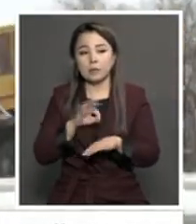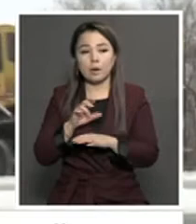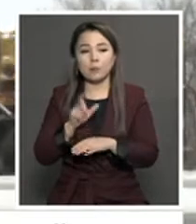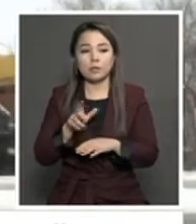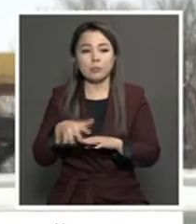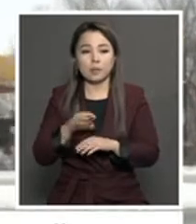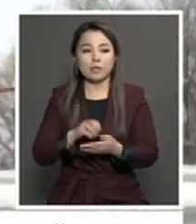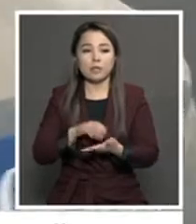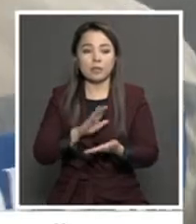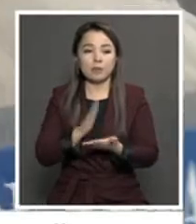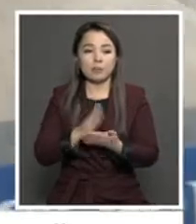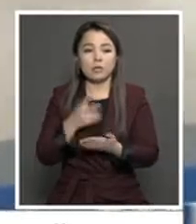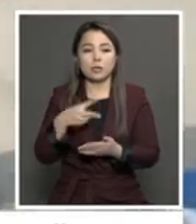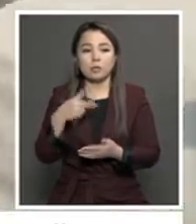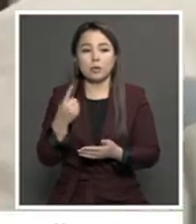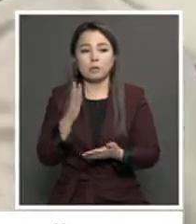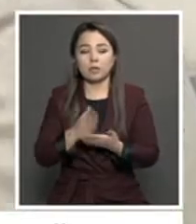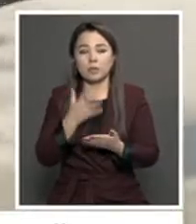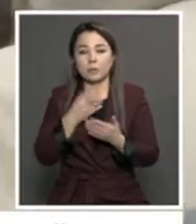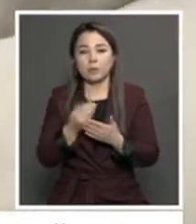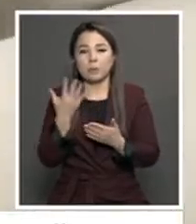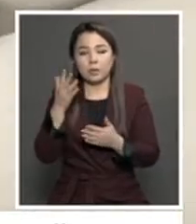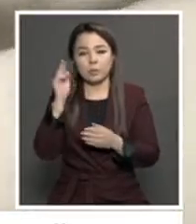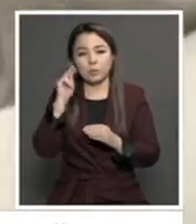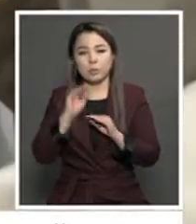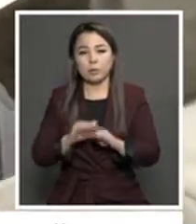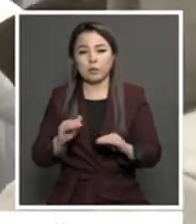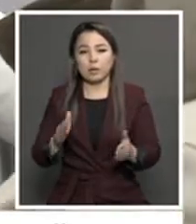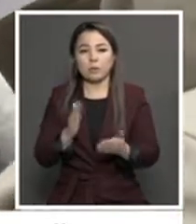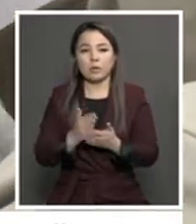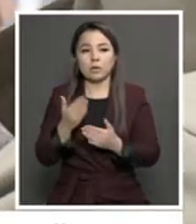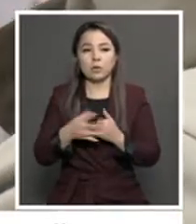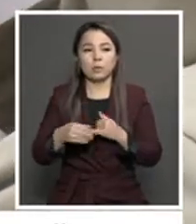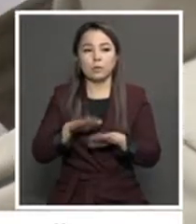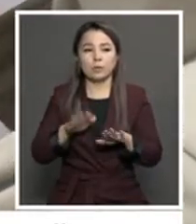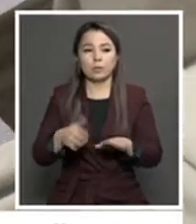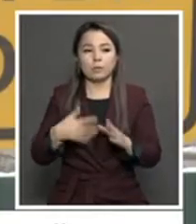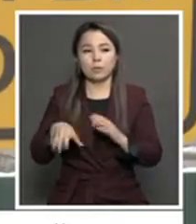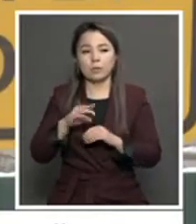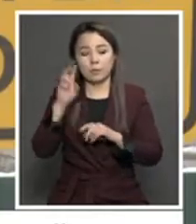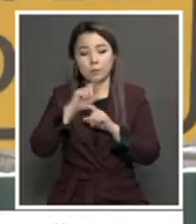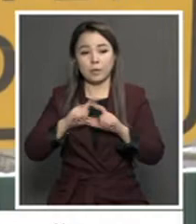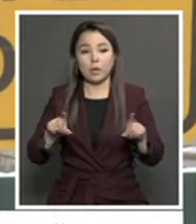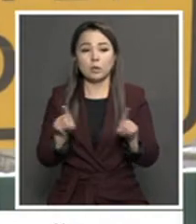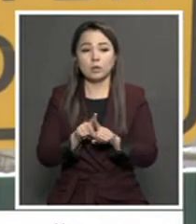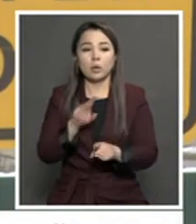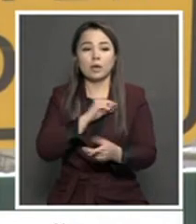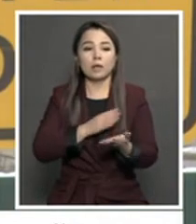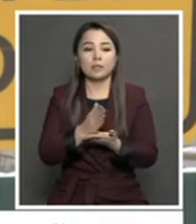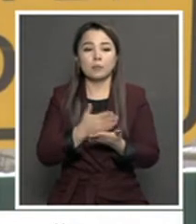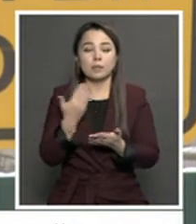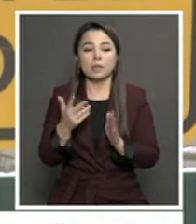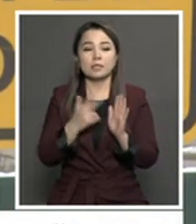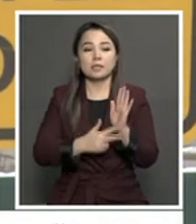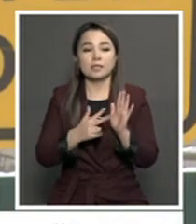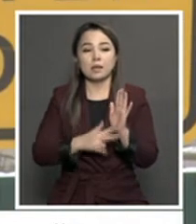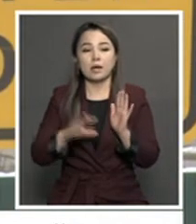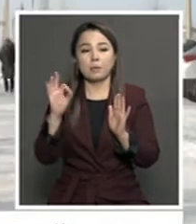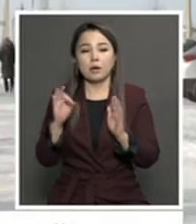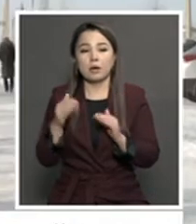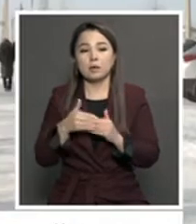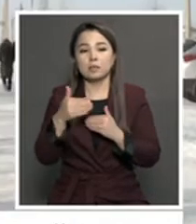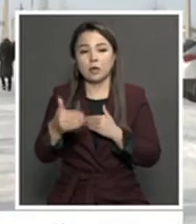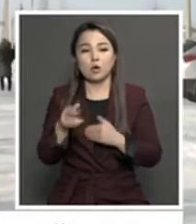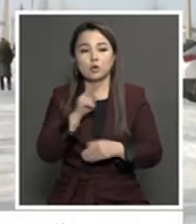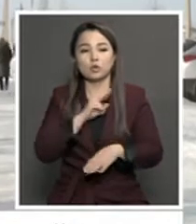21-і ауруханада жатыр, 5-і мектеп оқушылары. Осы өңірдегі барлық мемлекеттік мекемелердегі қызметкерлердің 80% қашықтан